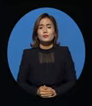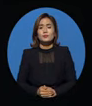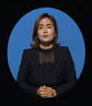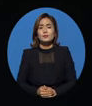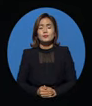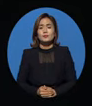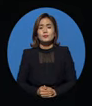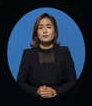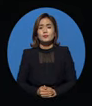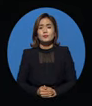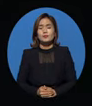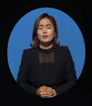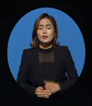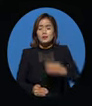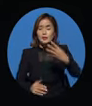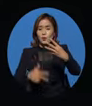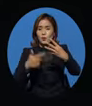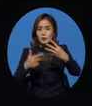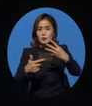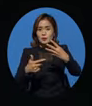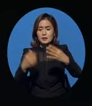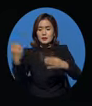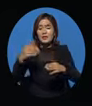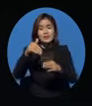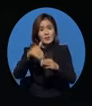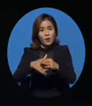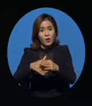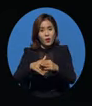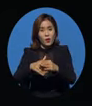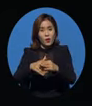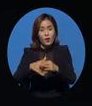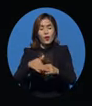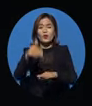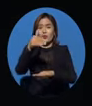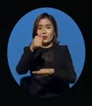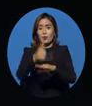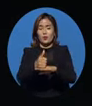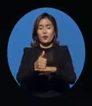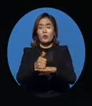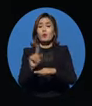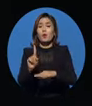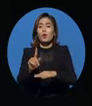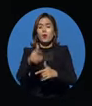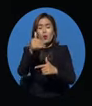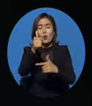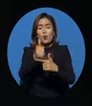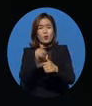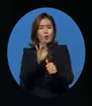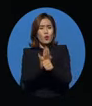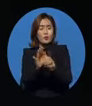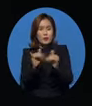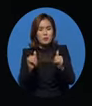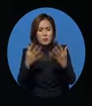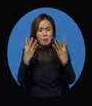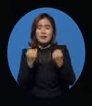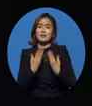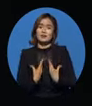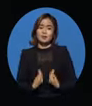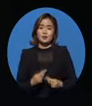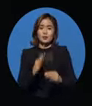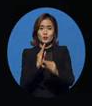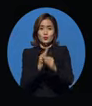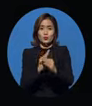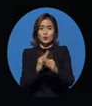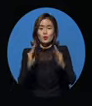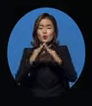사실 재 법을 선거로 많은 우리 호남의 에 지지자들도 실망하고 계십니다